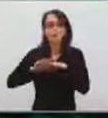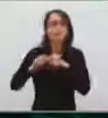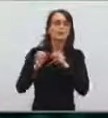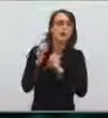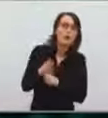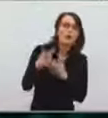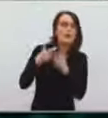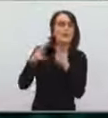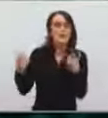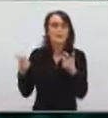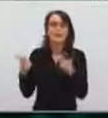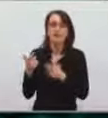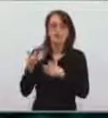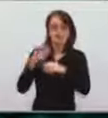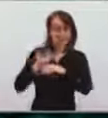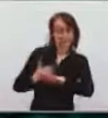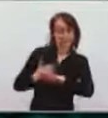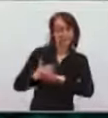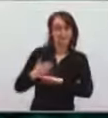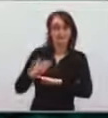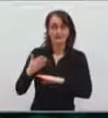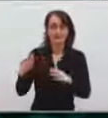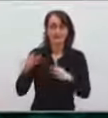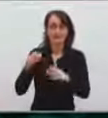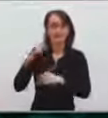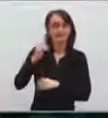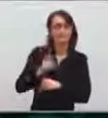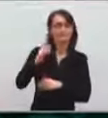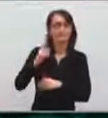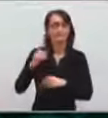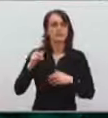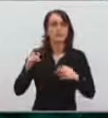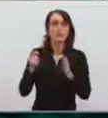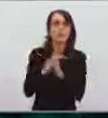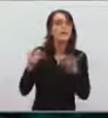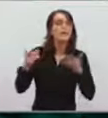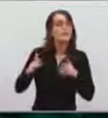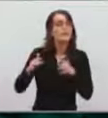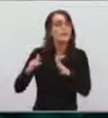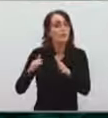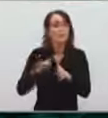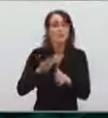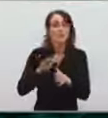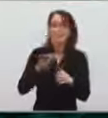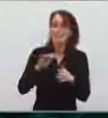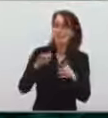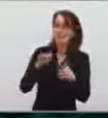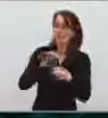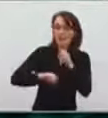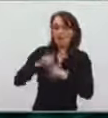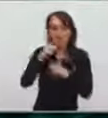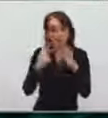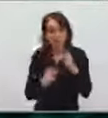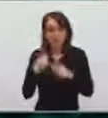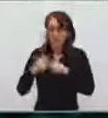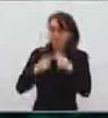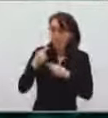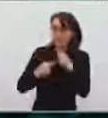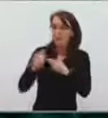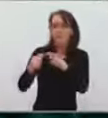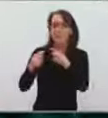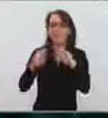présenté, il commence à être présenté et débattu dans l'ensemble des réunions des pôles de la métropole. Donc c'est un travail qui est accompli